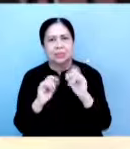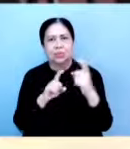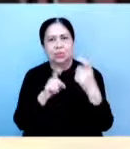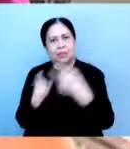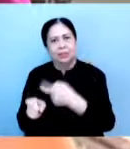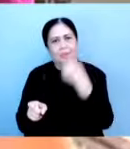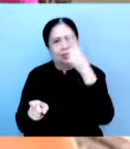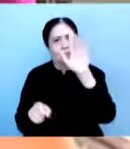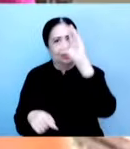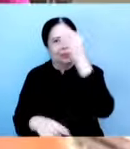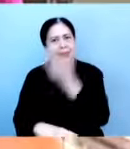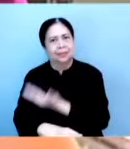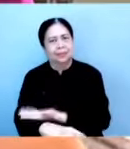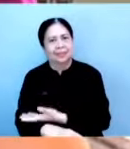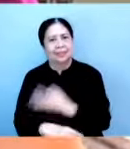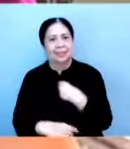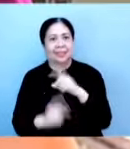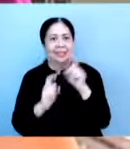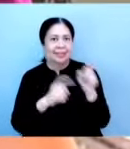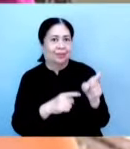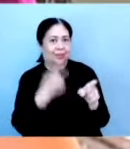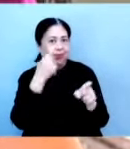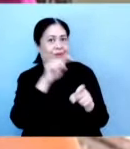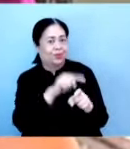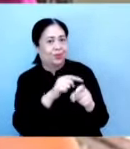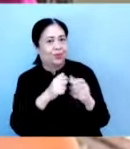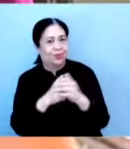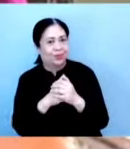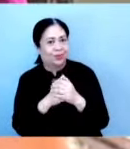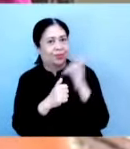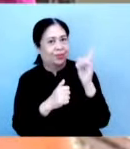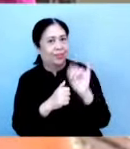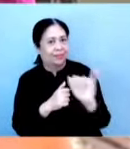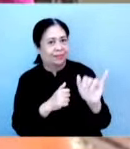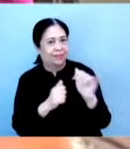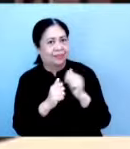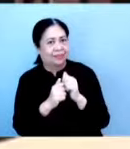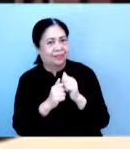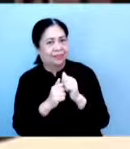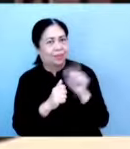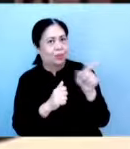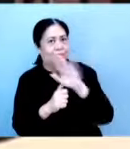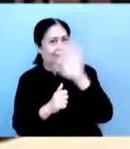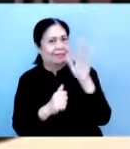kanya at ang gift naman niya sayo ay forever kang never